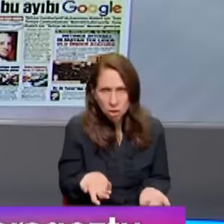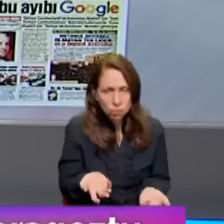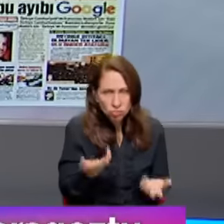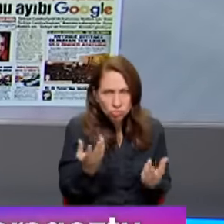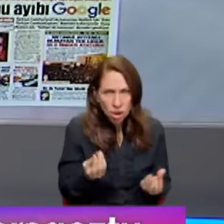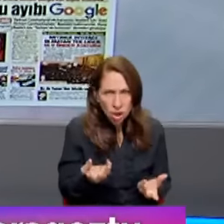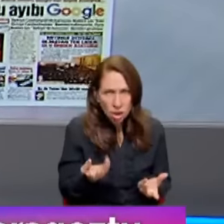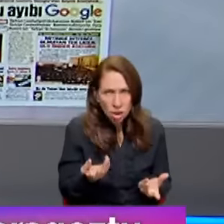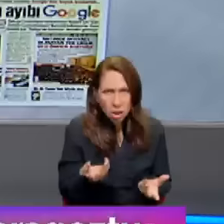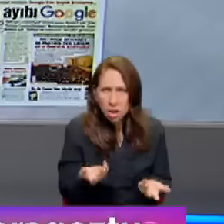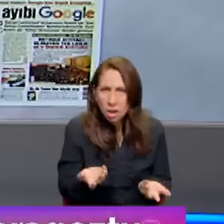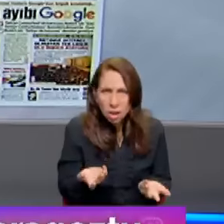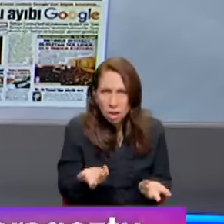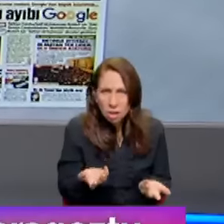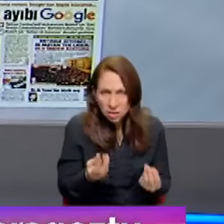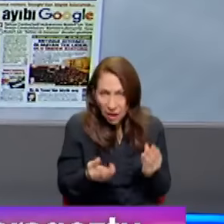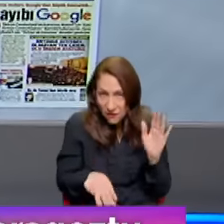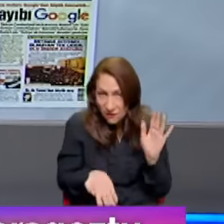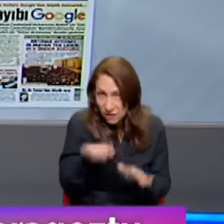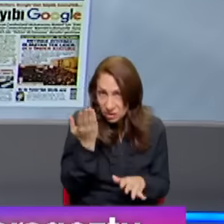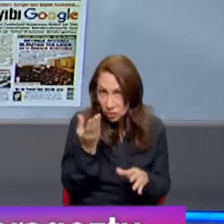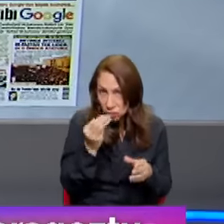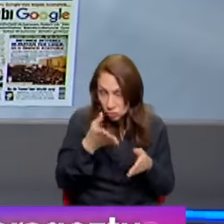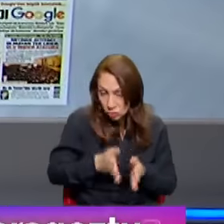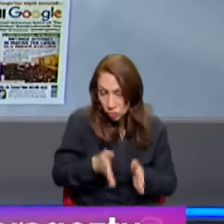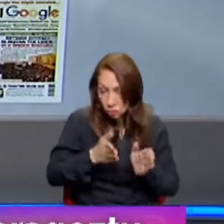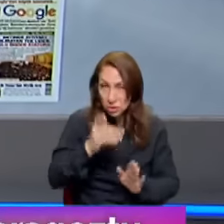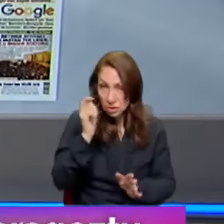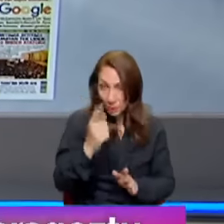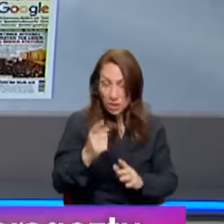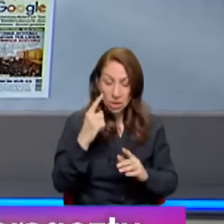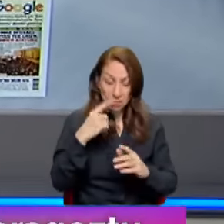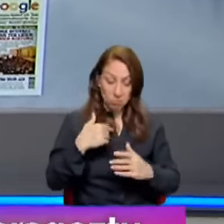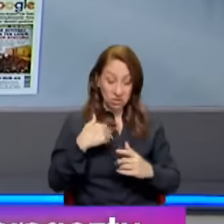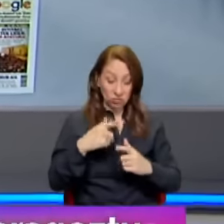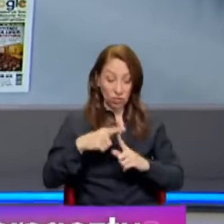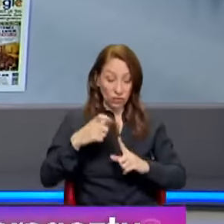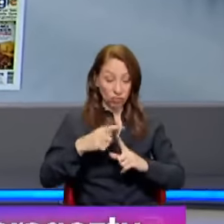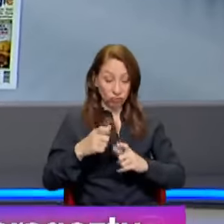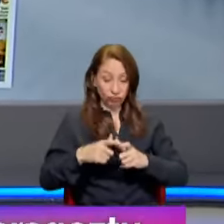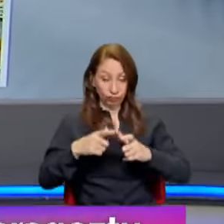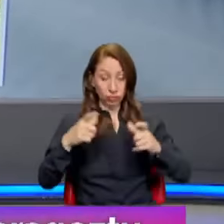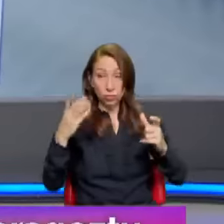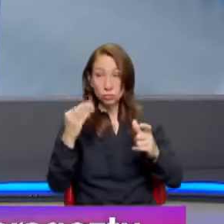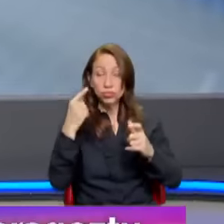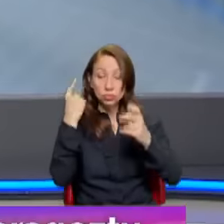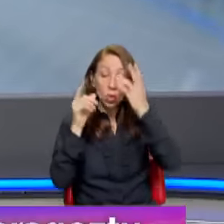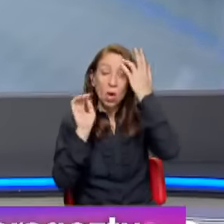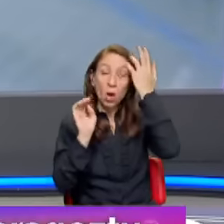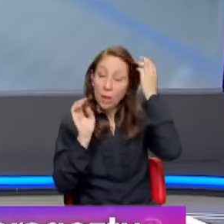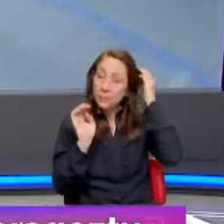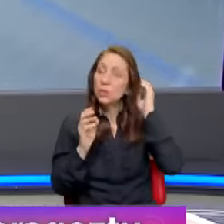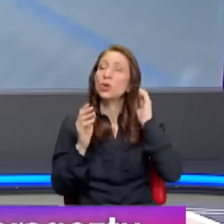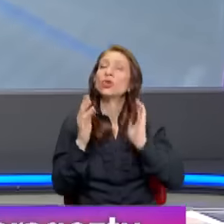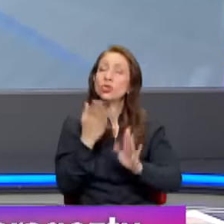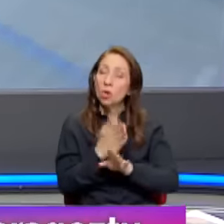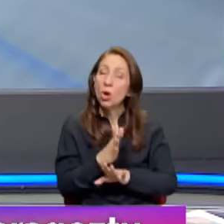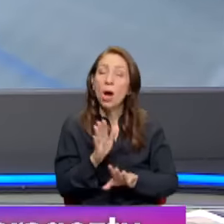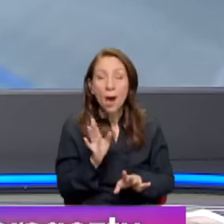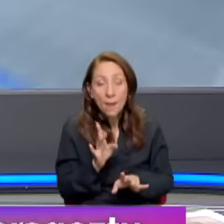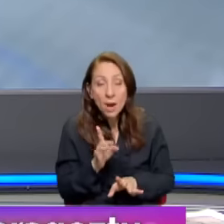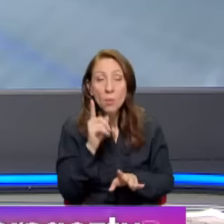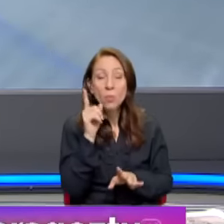olacak yani daha fazla çocuk sahibi olun nüfusumuzu gençleştir elim bir yaklaşım önemlidir doğrudur